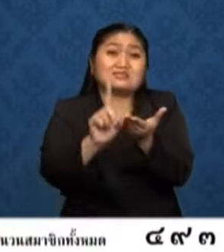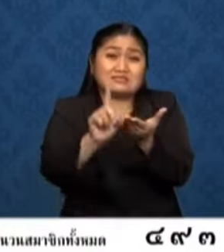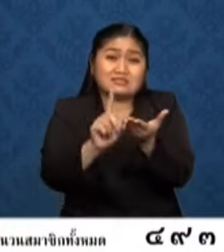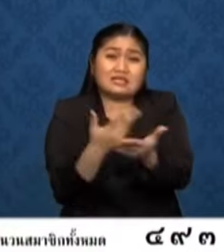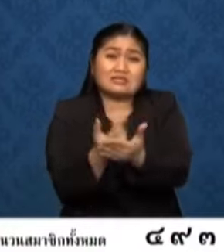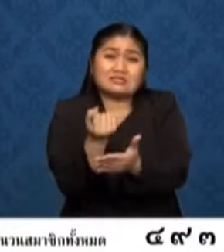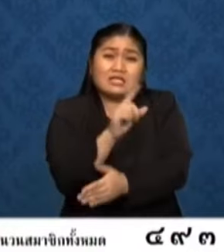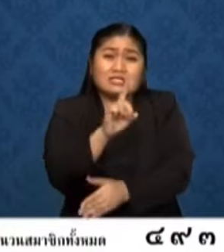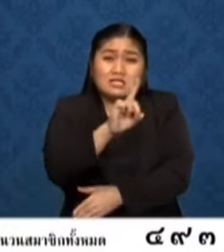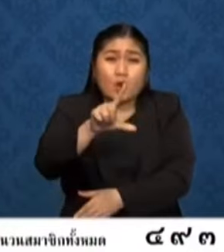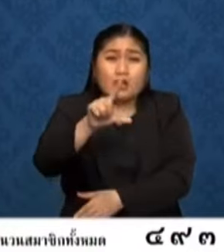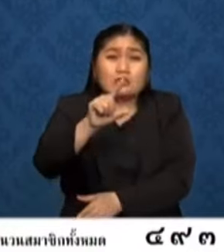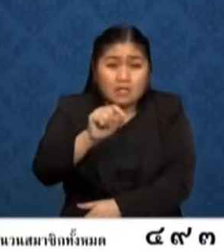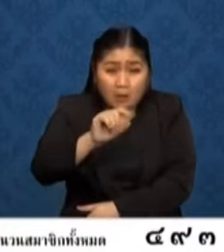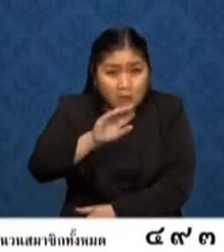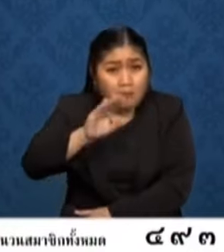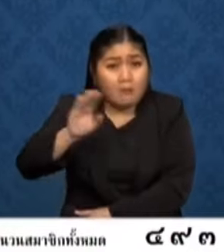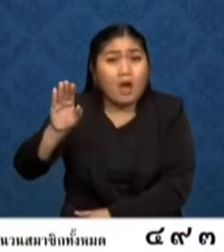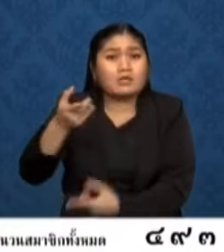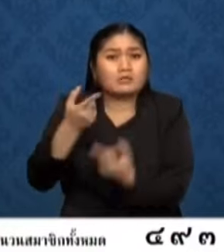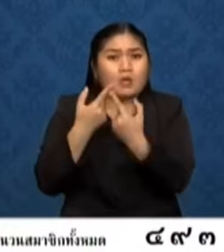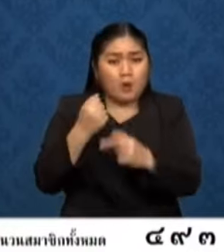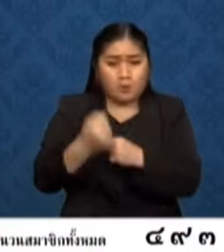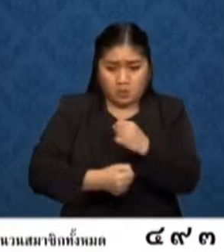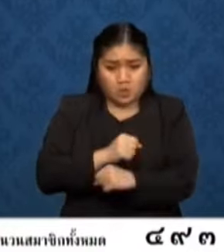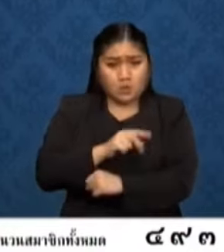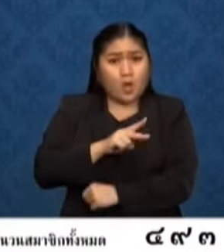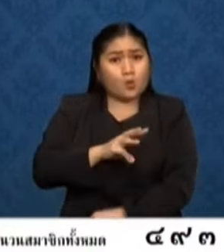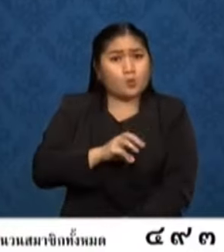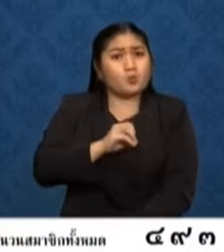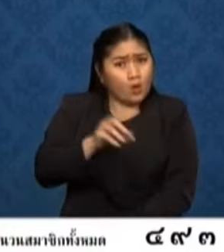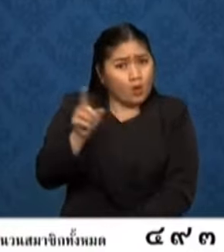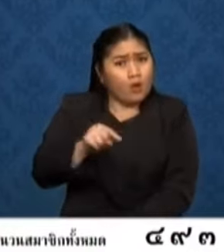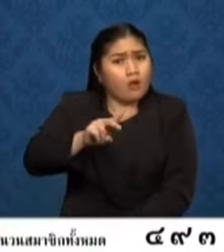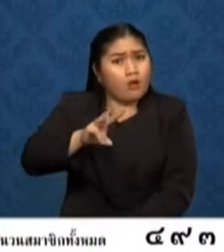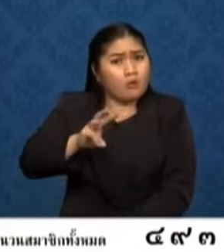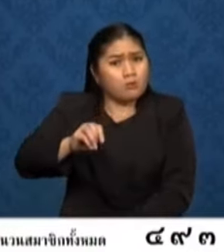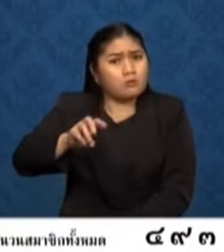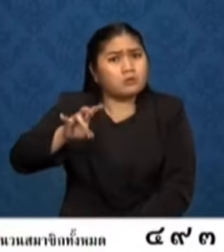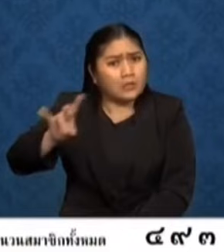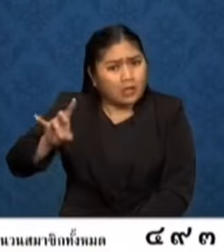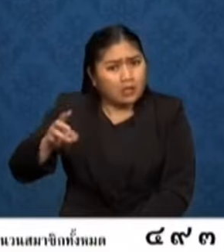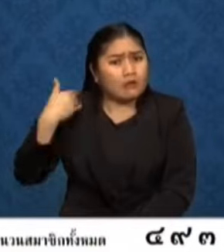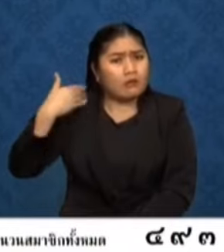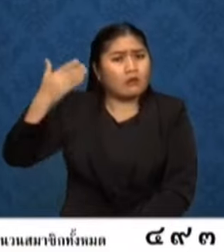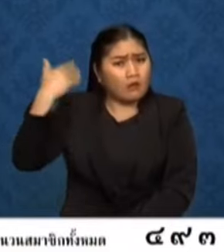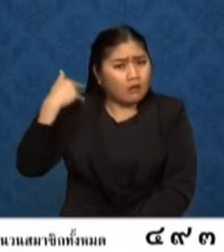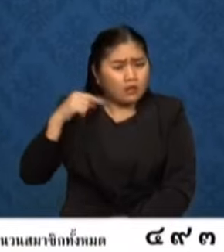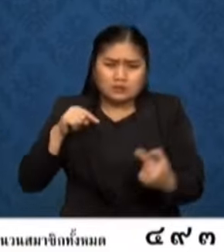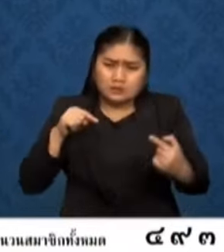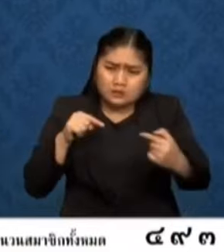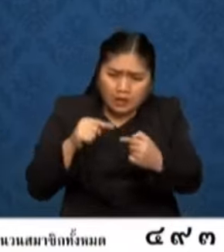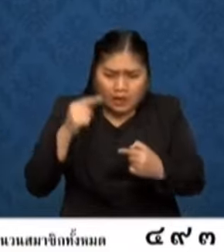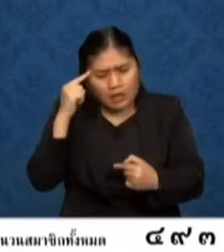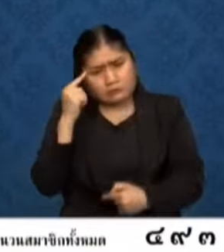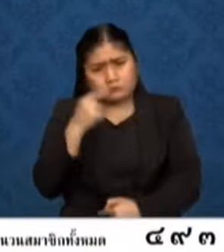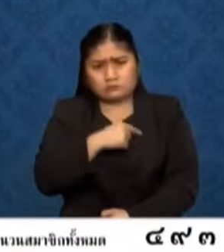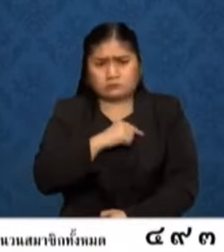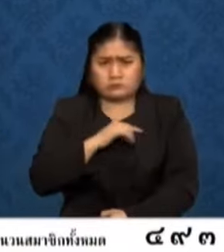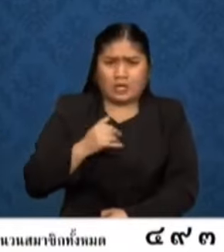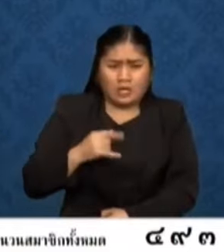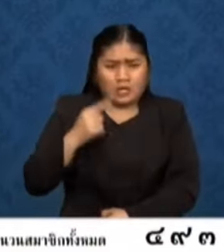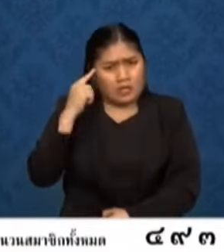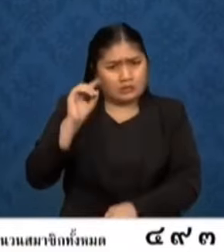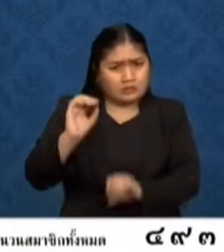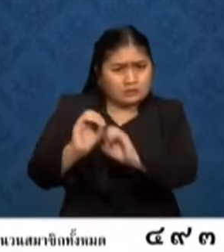แต่ ใน ลดู การ ผลิ 2,566 ทับ 2,567 ที่ ผ่านยังไม่ีนว ทาง ที่ ชด เจน ว่า รัฐบาล